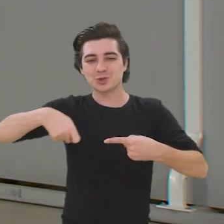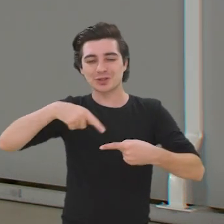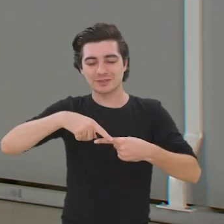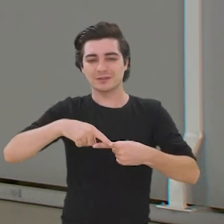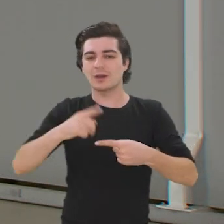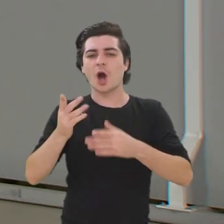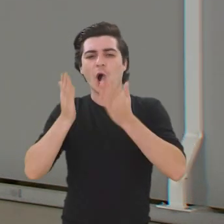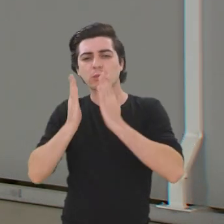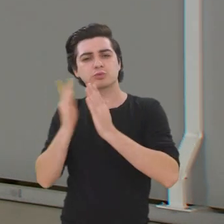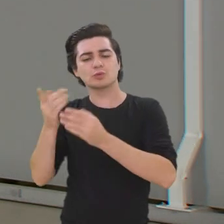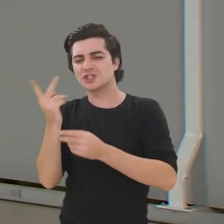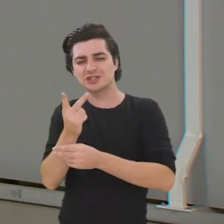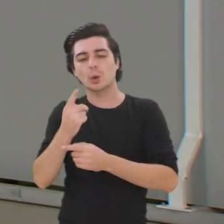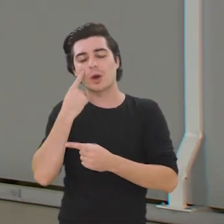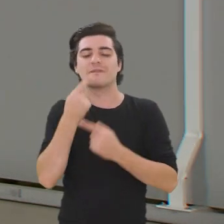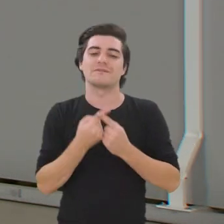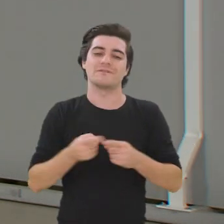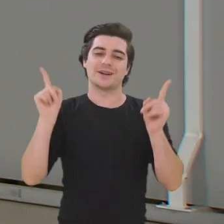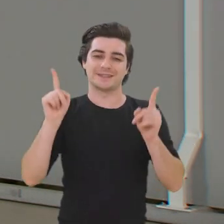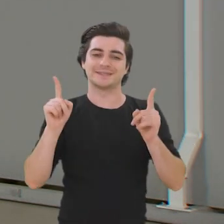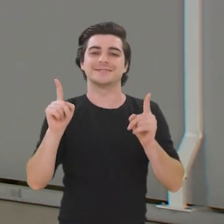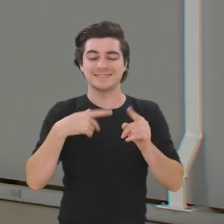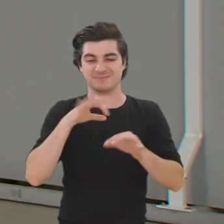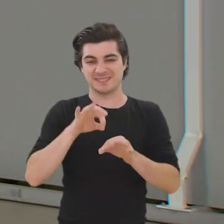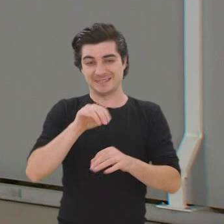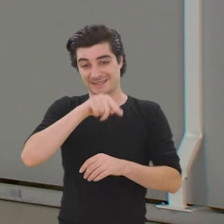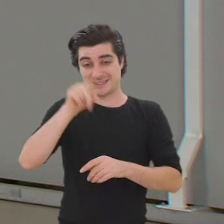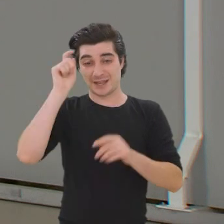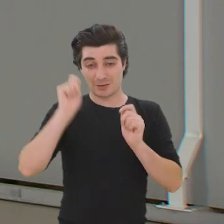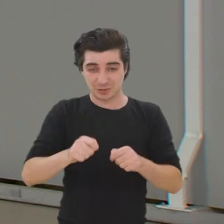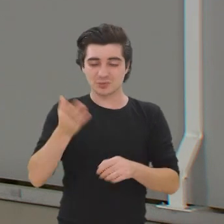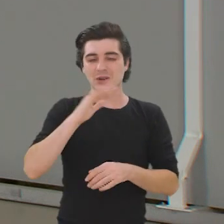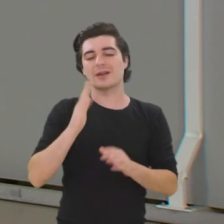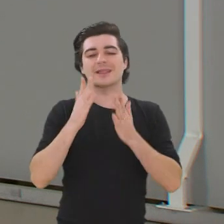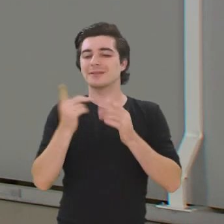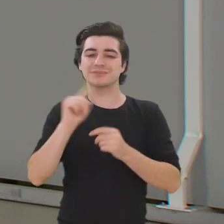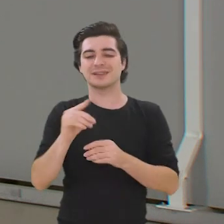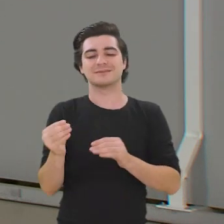havlulardan farklı. Hemen işaretlememi yapıyorum ve diğer etkinlik kağıdımıza geçiyoruz.